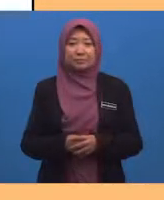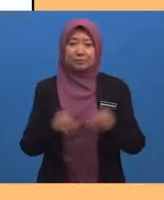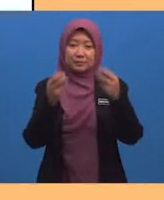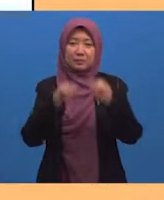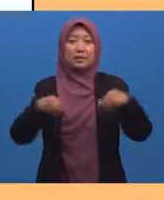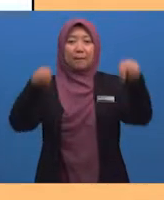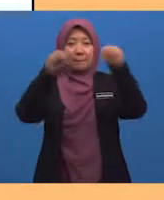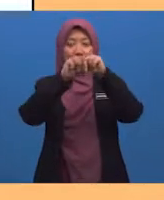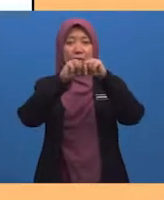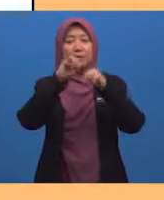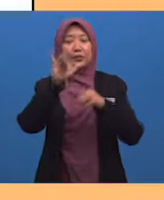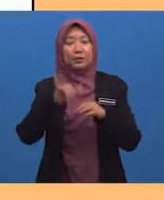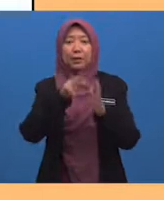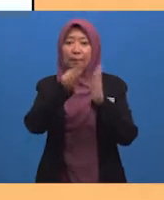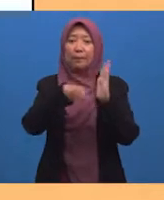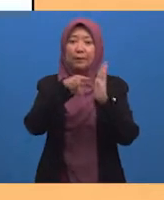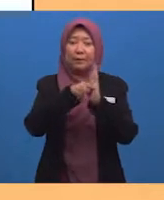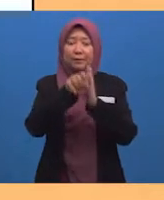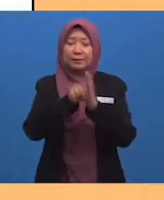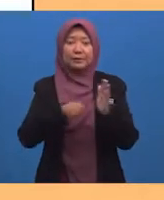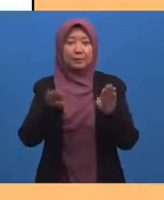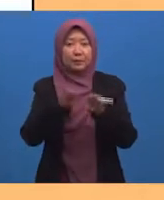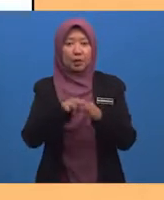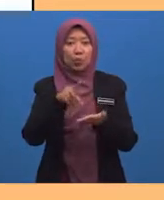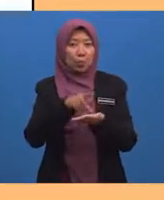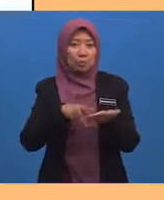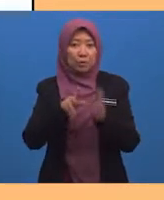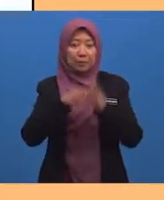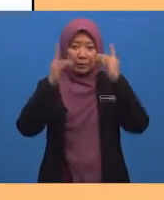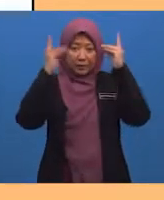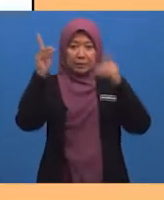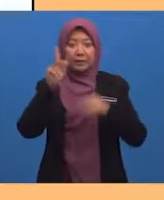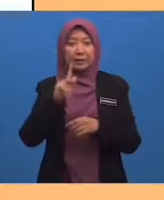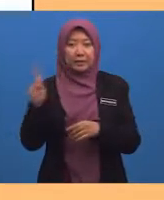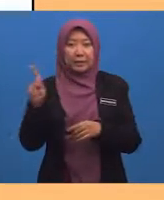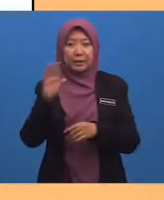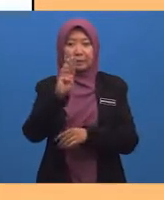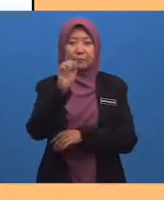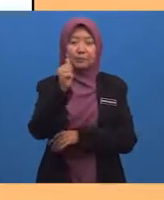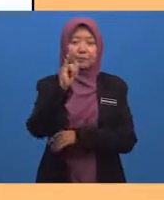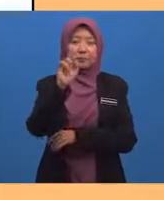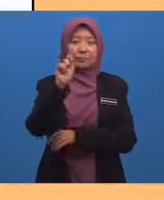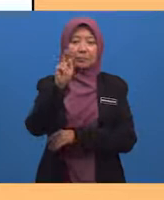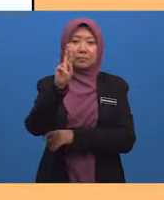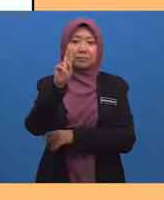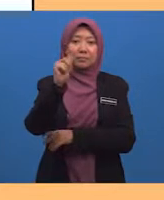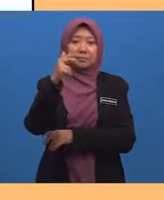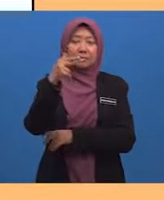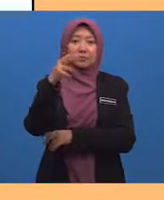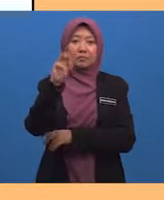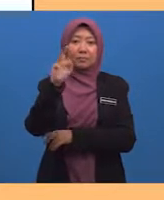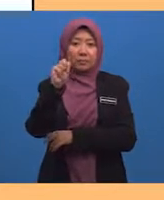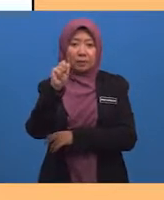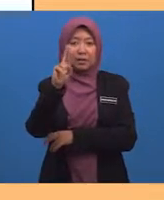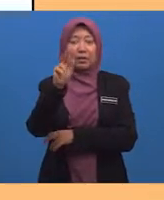Antara masjid yang berperanan sebagai pusat pendidikan seperti Masjid Baitur Rahman, Masjid